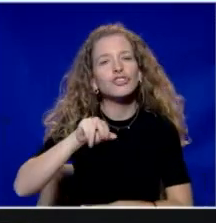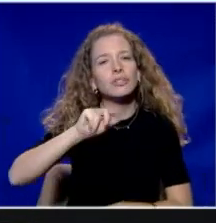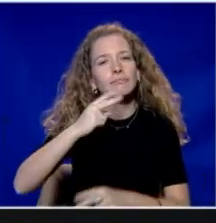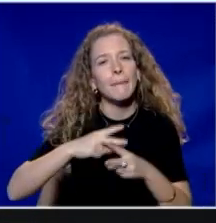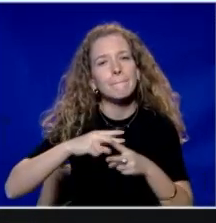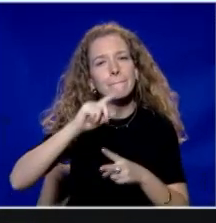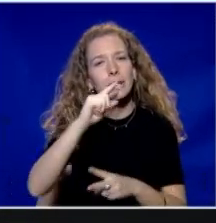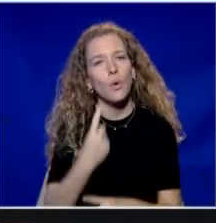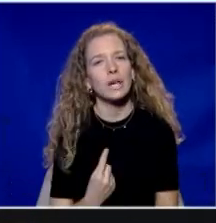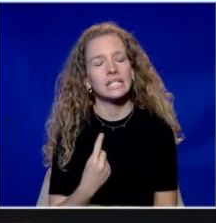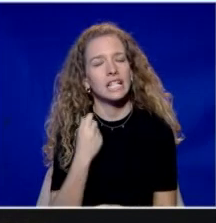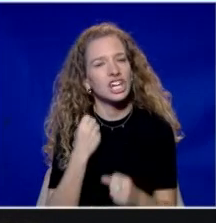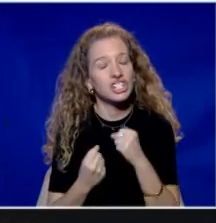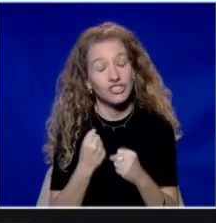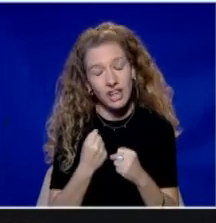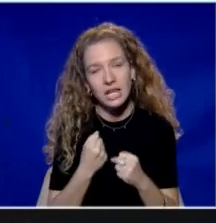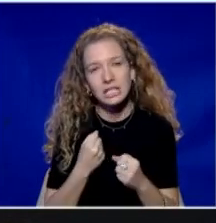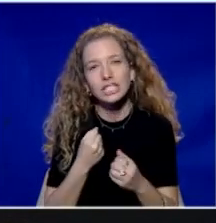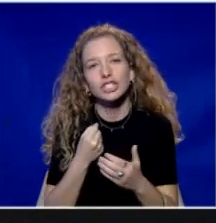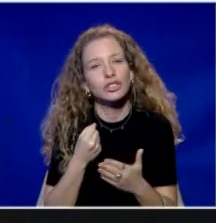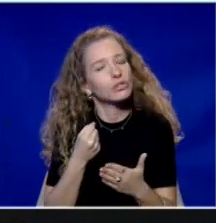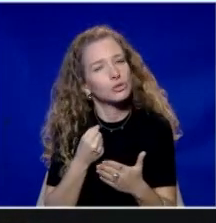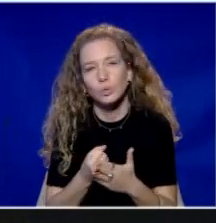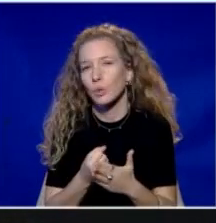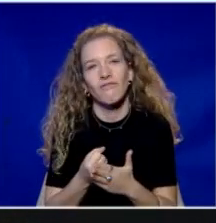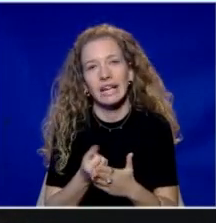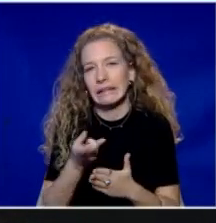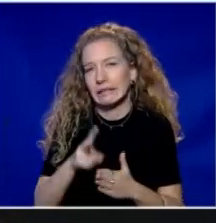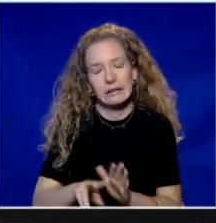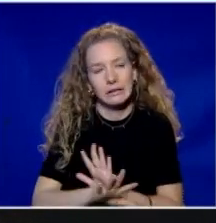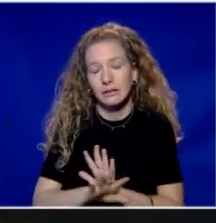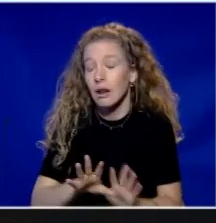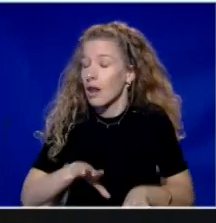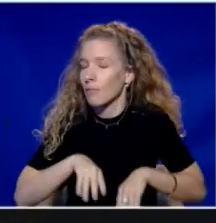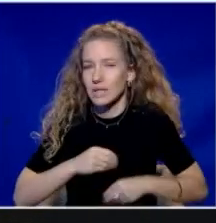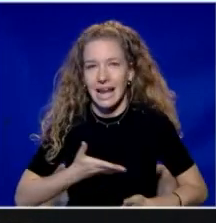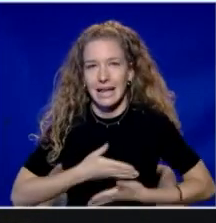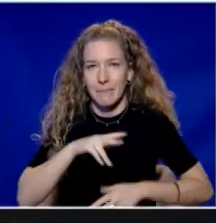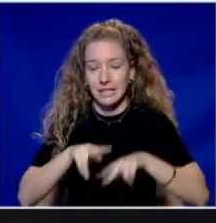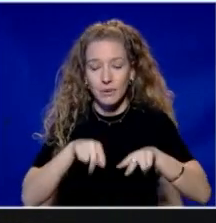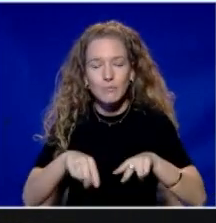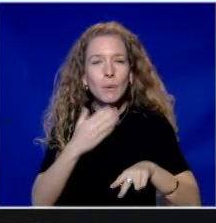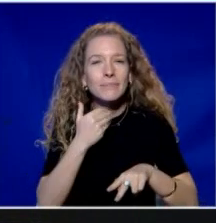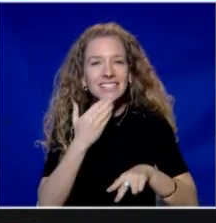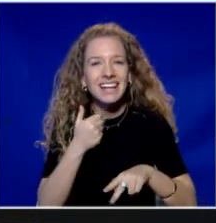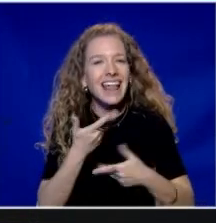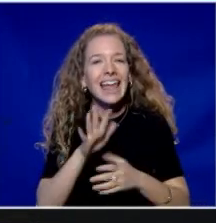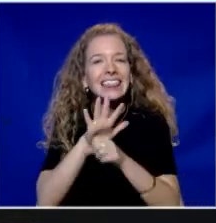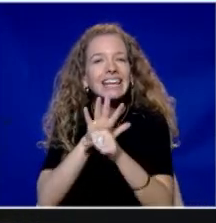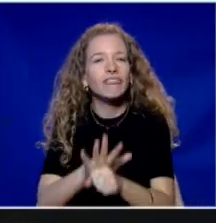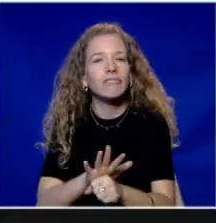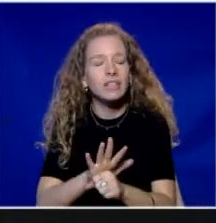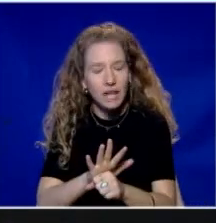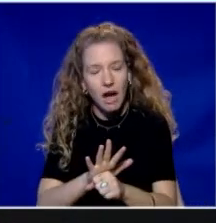ודי סופנית, שלא מוכנה לקבל טיפול. ופה בישראל אין את הכפייה, היינו